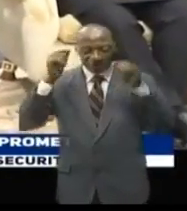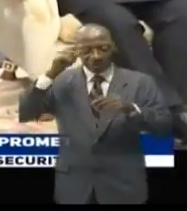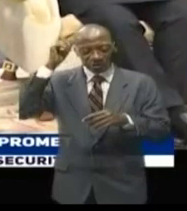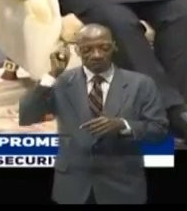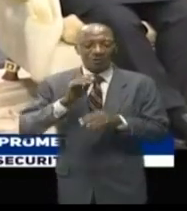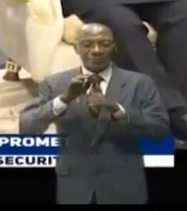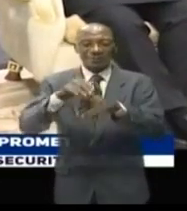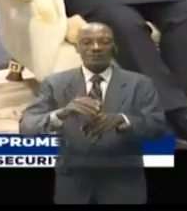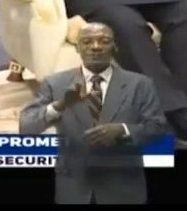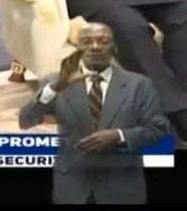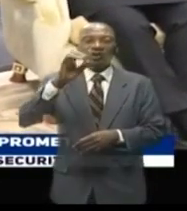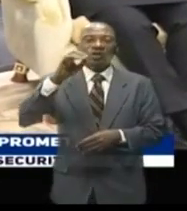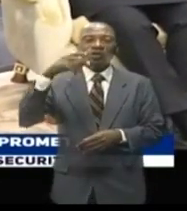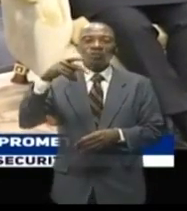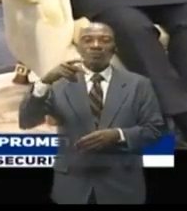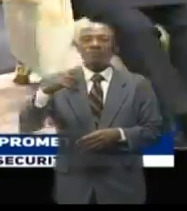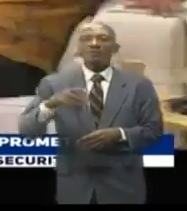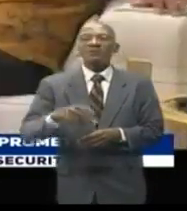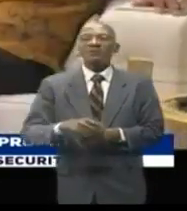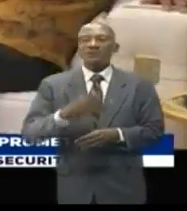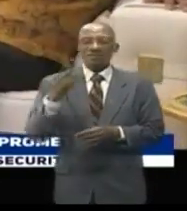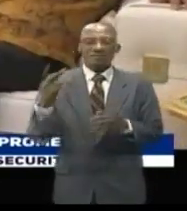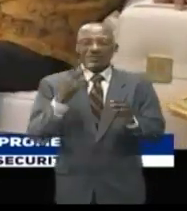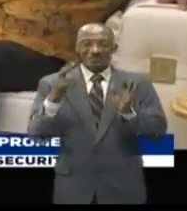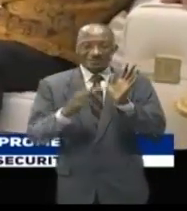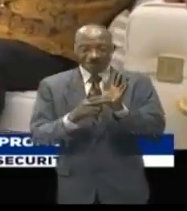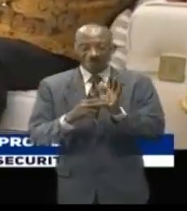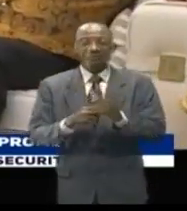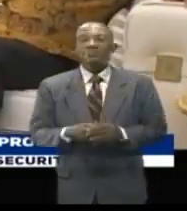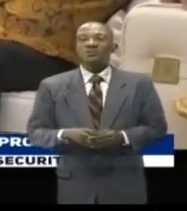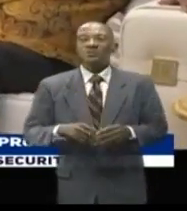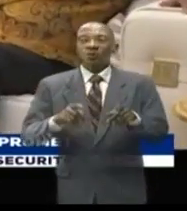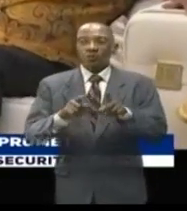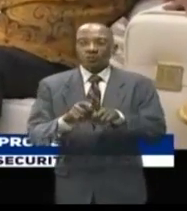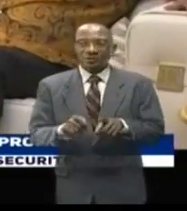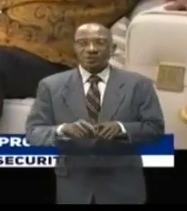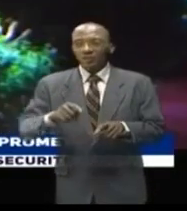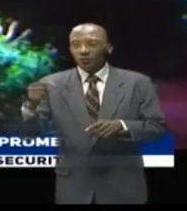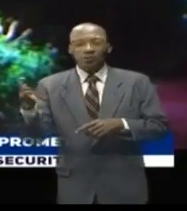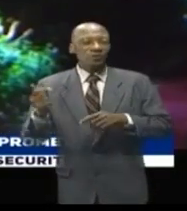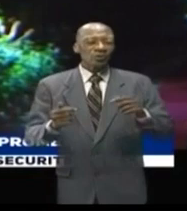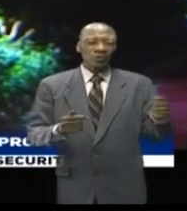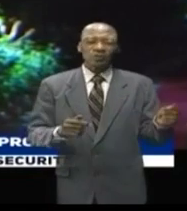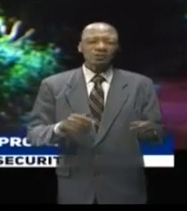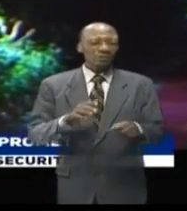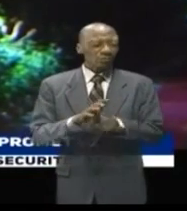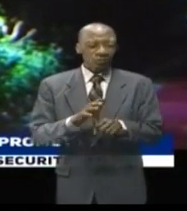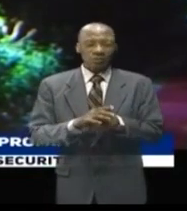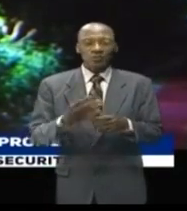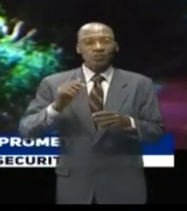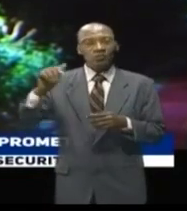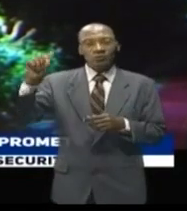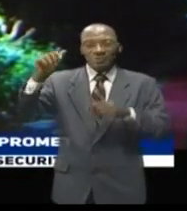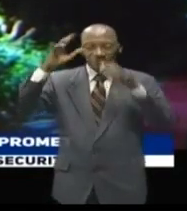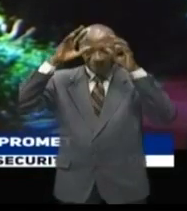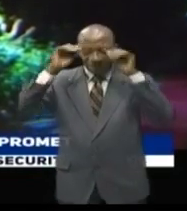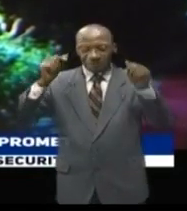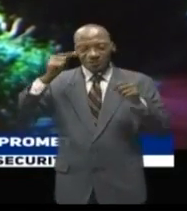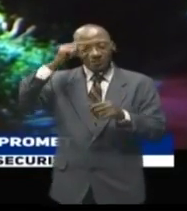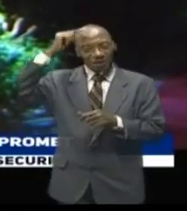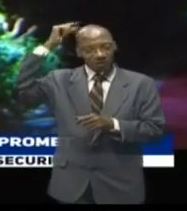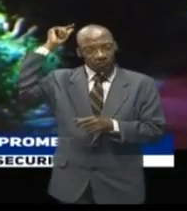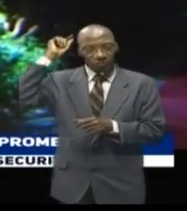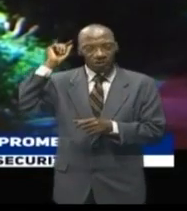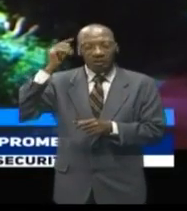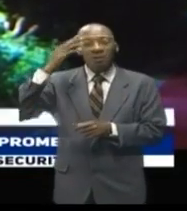par Paris et avant de rentrer chez lui il a décidé de venir voir son frère faire les points de